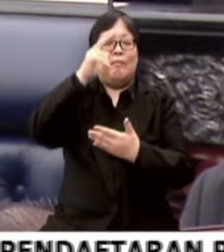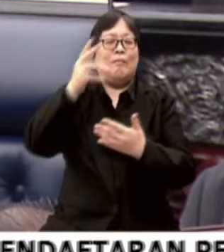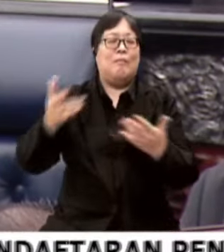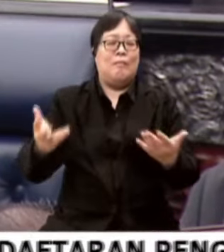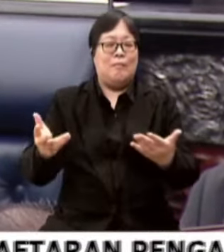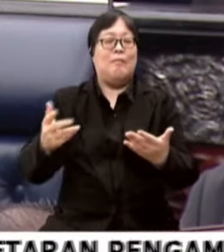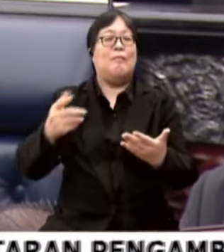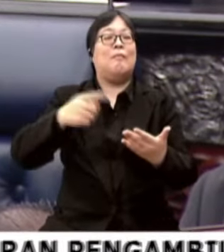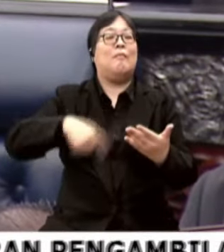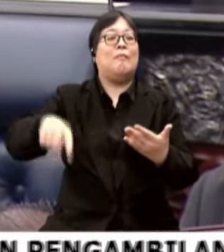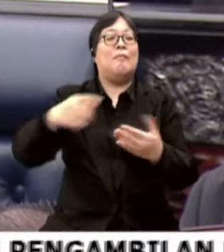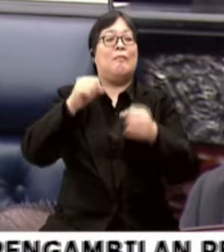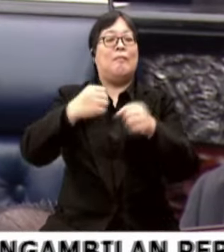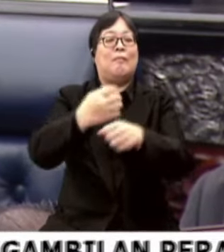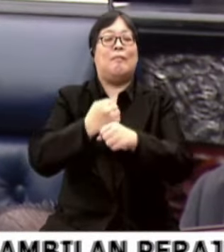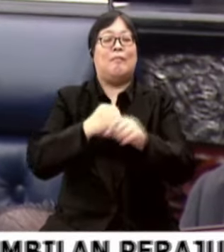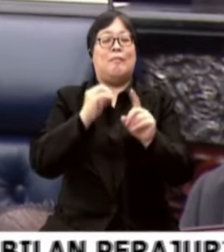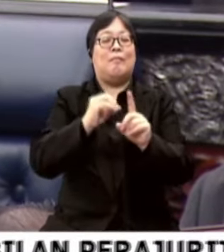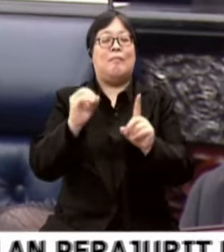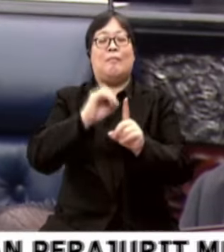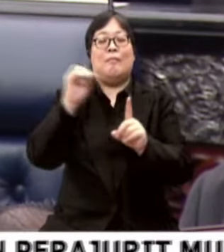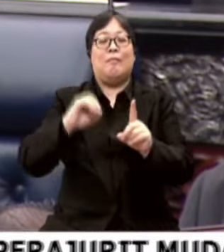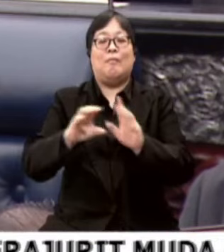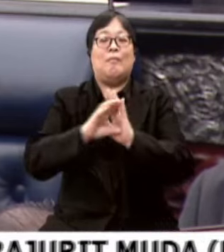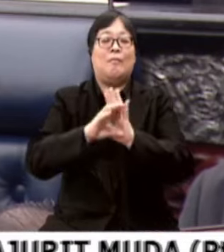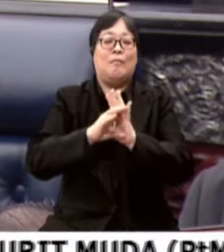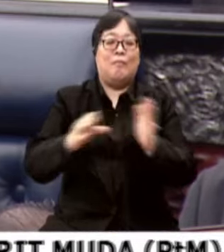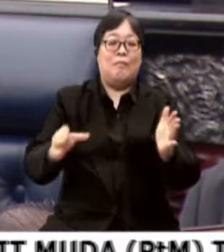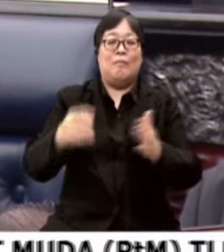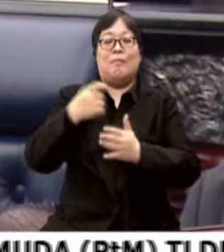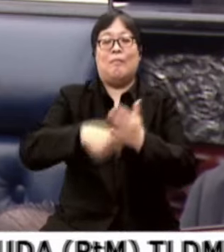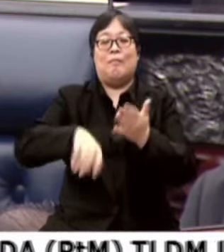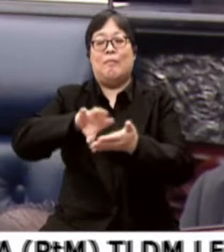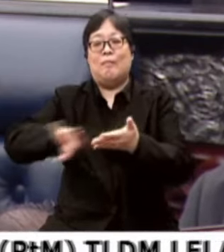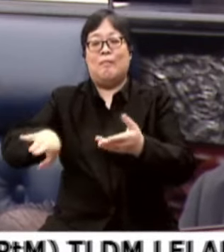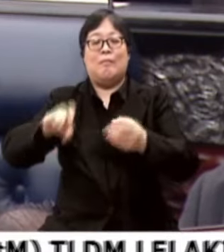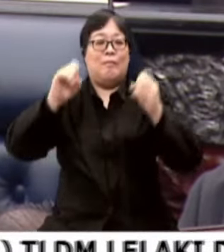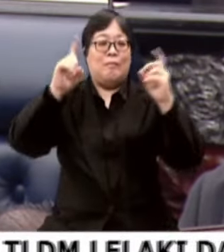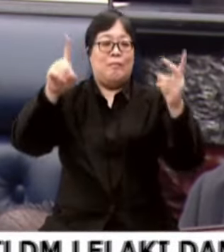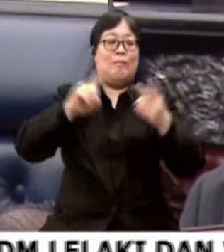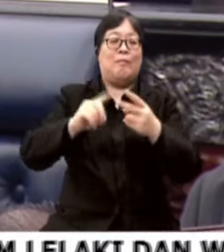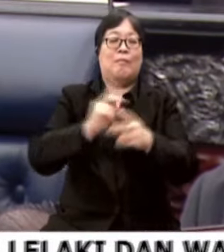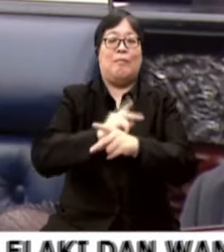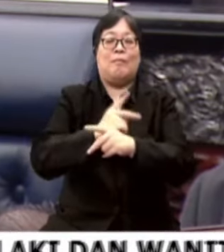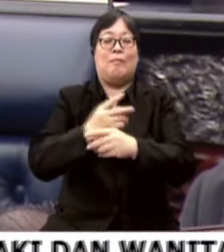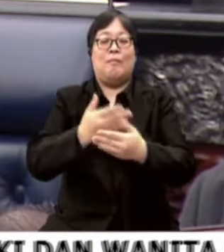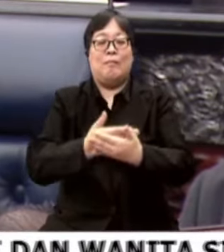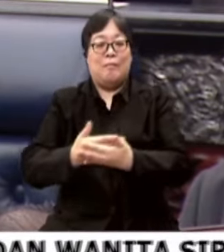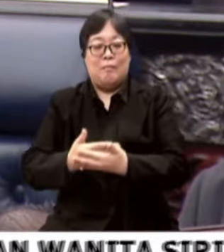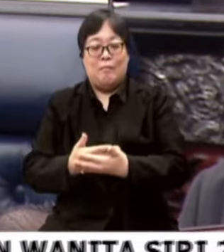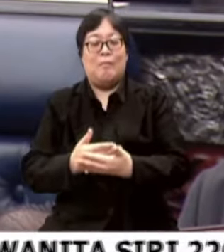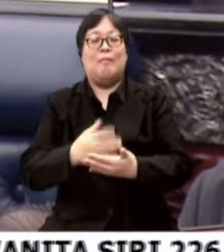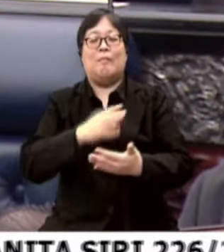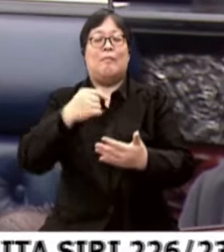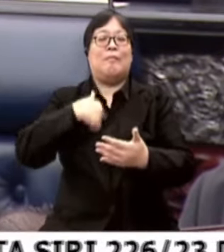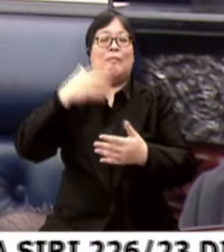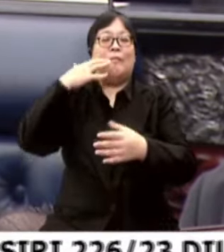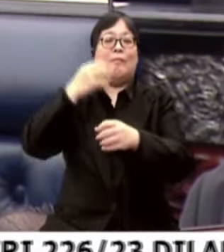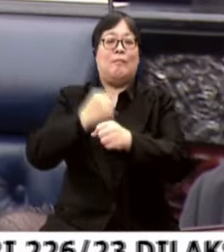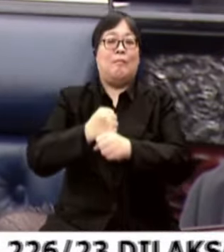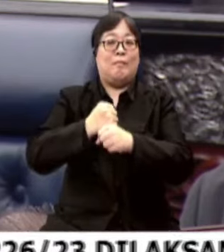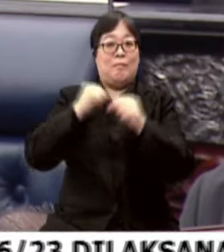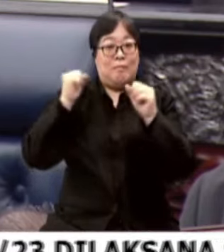untuk mereka mendapat 100 umpamanya dalam soal pelepasan itu kayak pendidikan dan penjagaan anak mereka dan saya yakin kalau ini